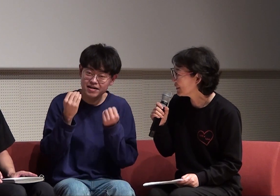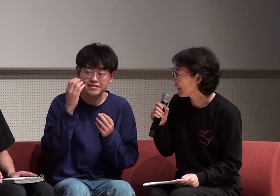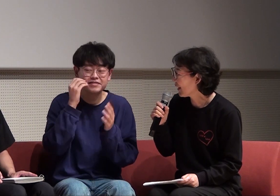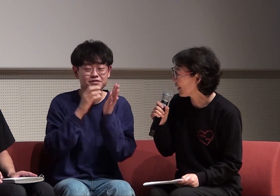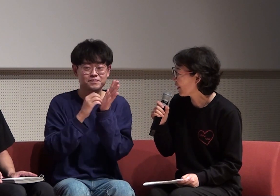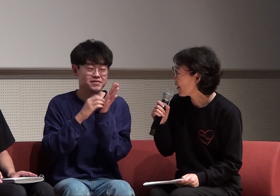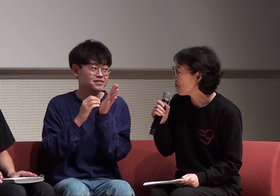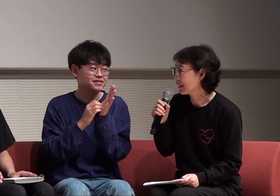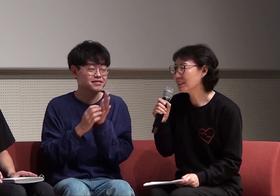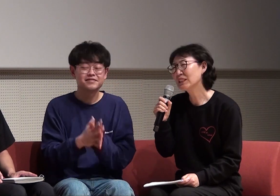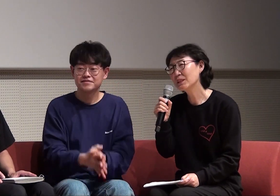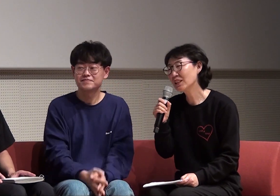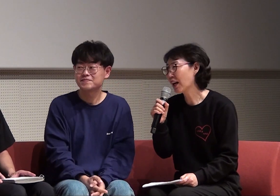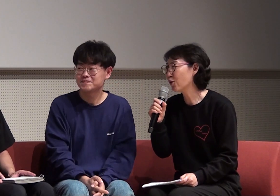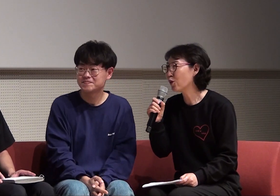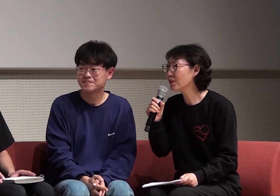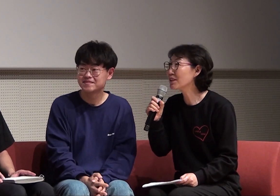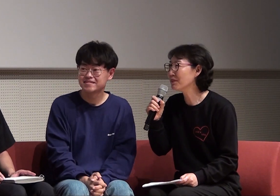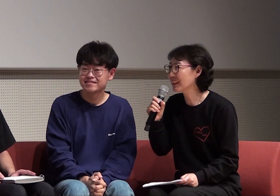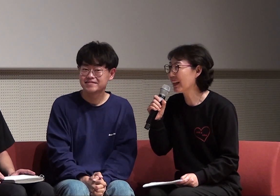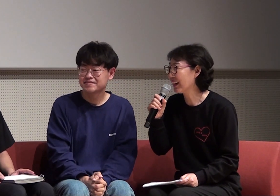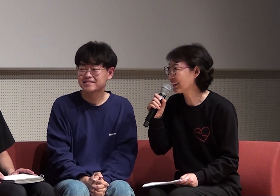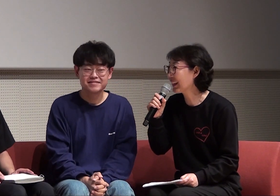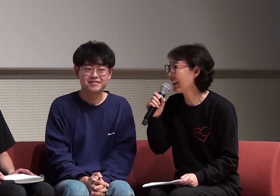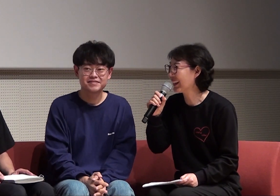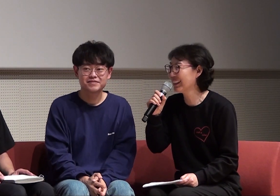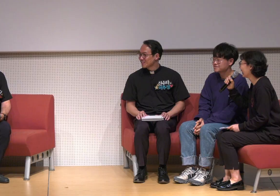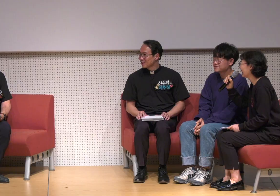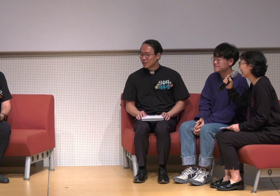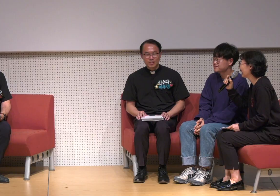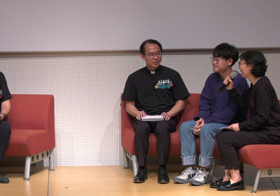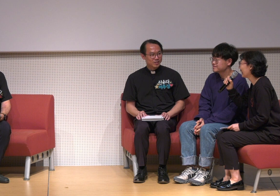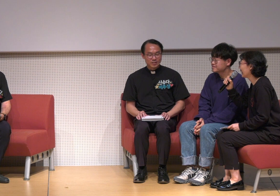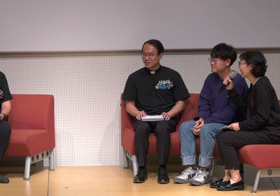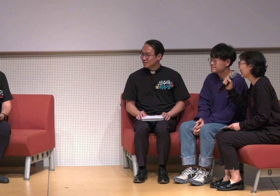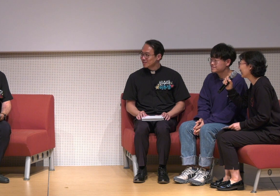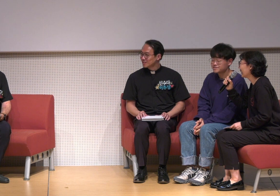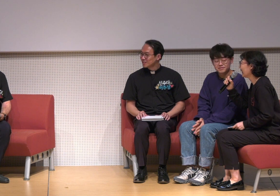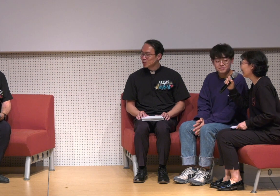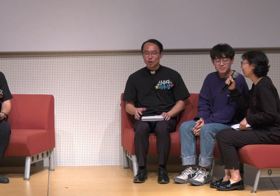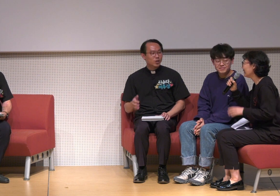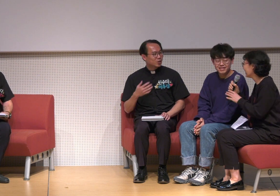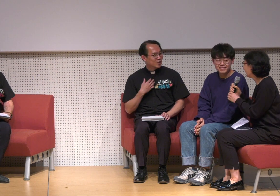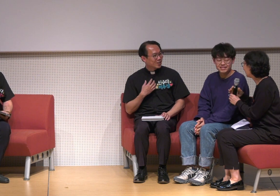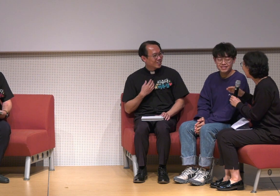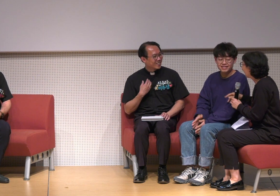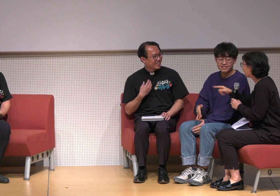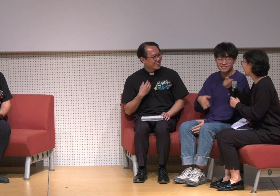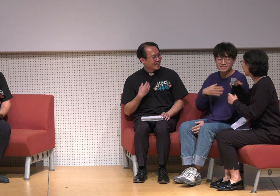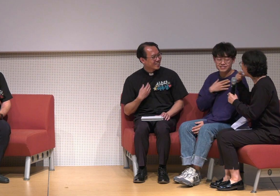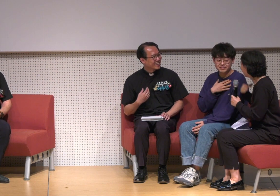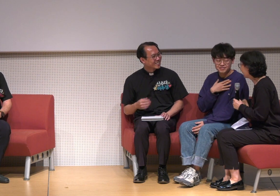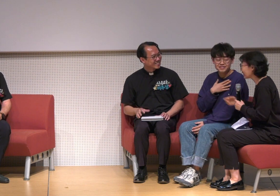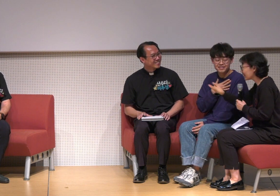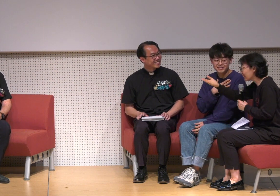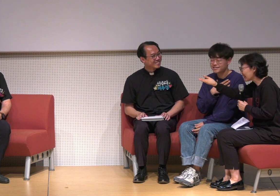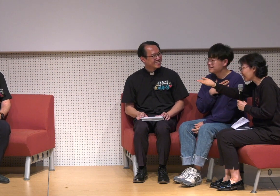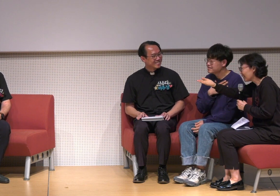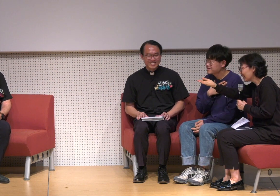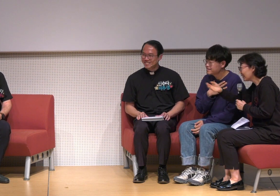처음 왔는데 많이 신기하고 그렇습니다. 예. 아니, 여기가 신기한 거예요. 저희 얼굴이 신기해요.